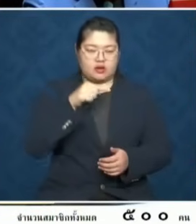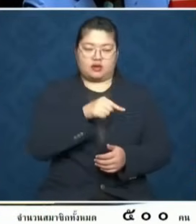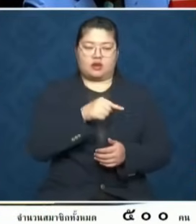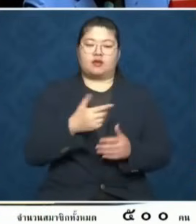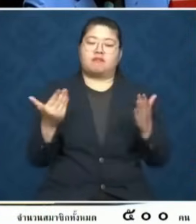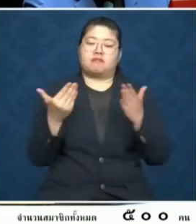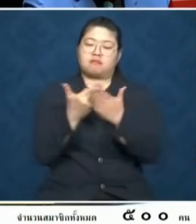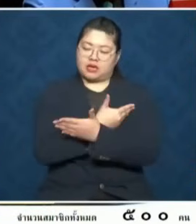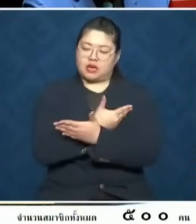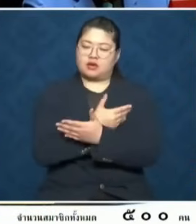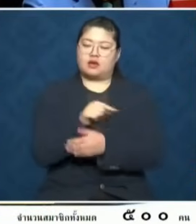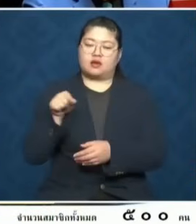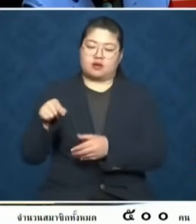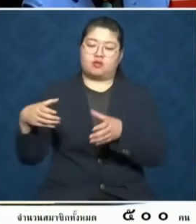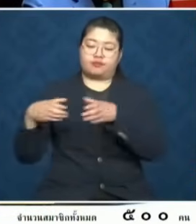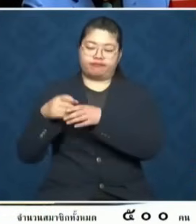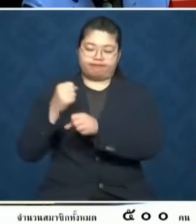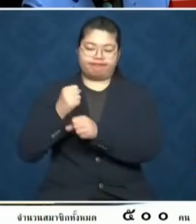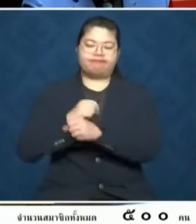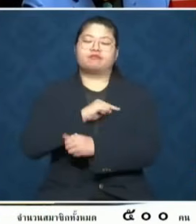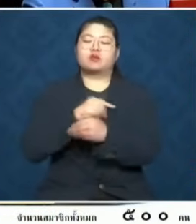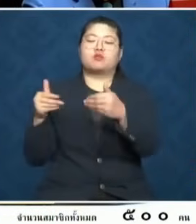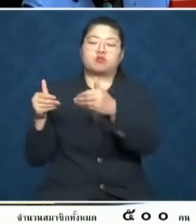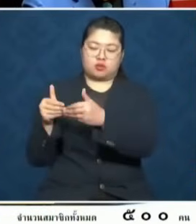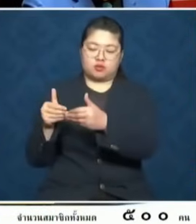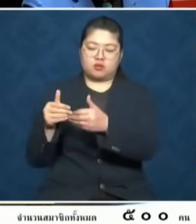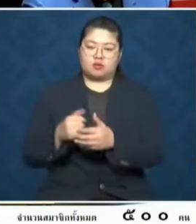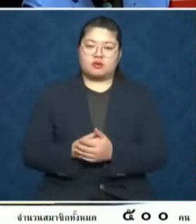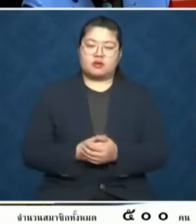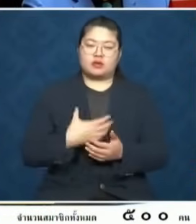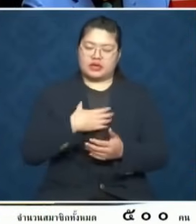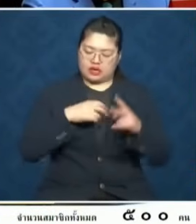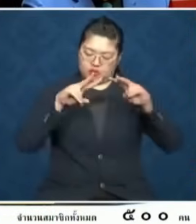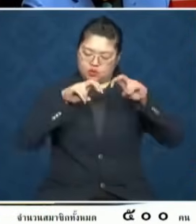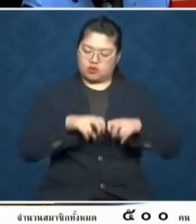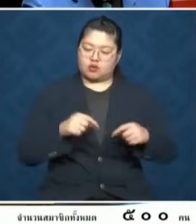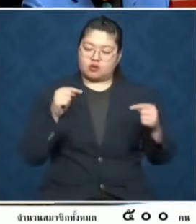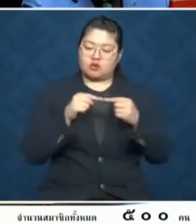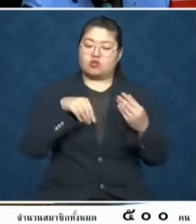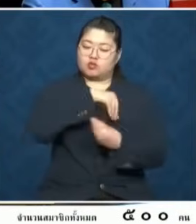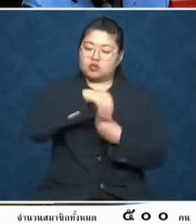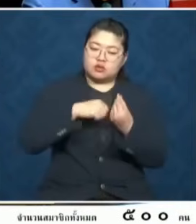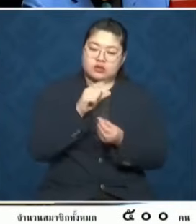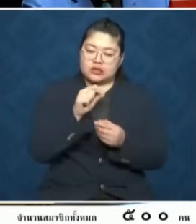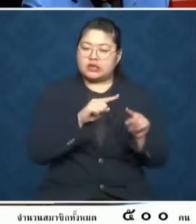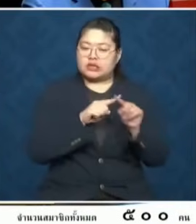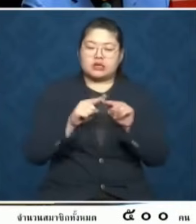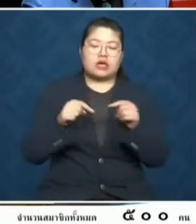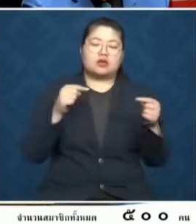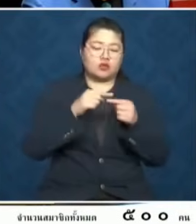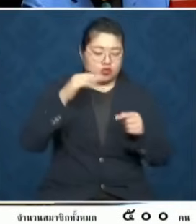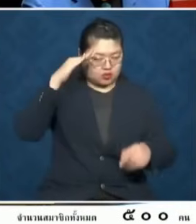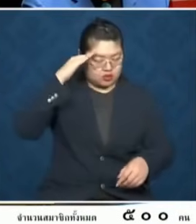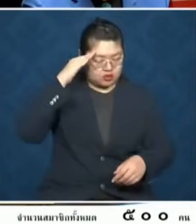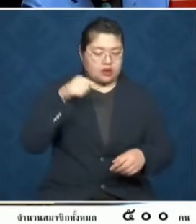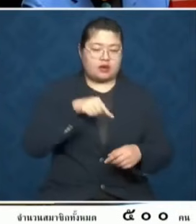อยู่ในความดูแลรับผิดชอบของหน่วยงานที่เกี่ยวข้องโดยตรงรวมถึงศึกษาเรื่องการถ่ายโอธุรกิจต่างๆของกองทัพไป